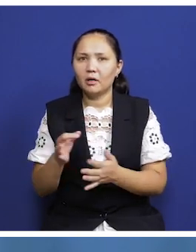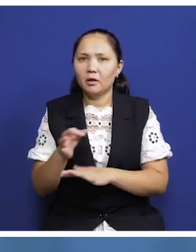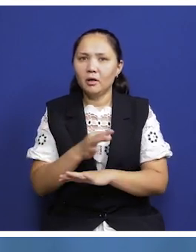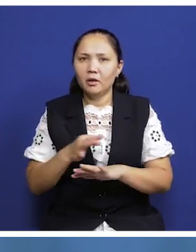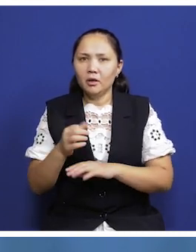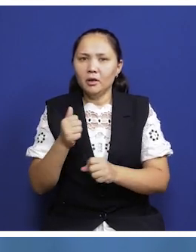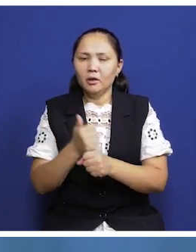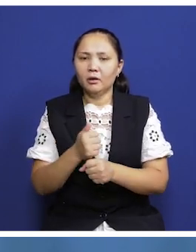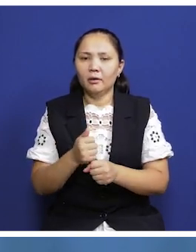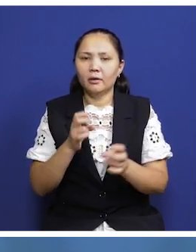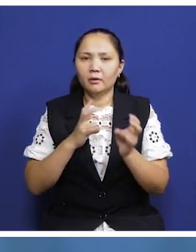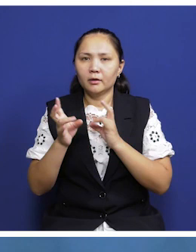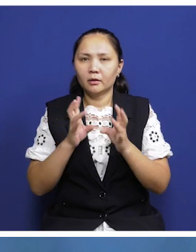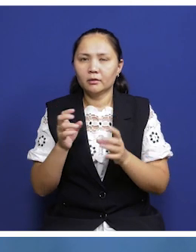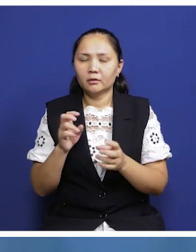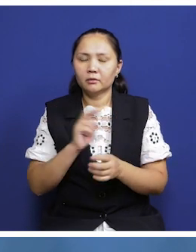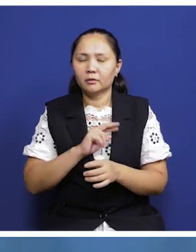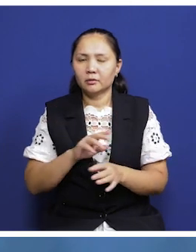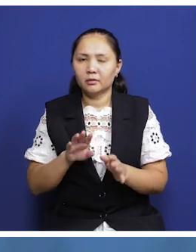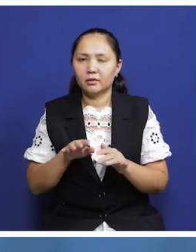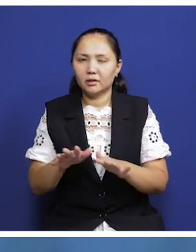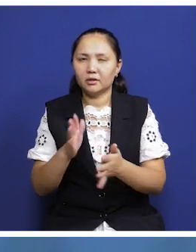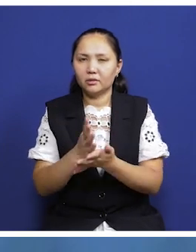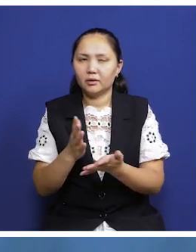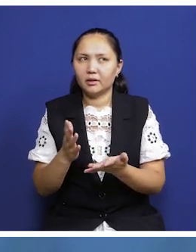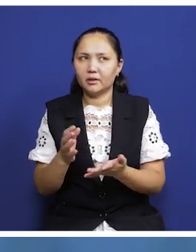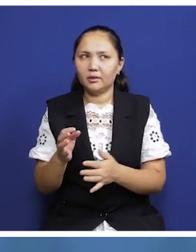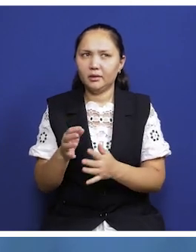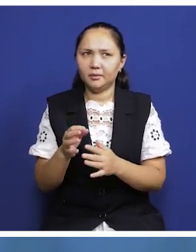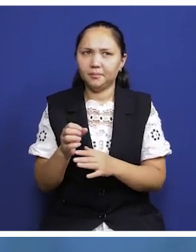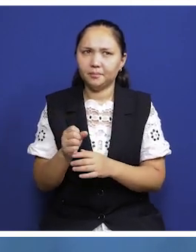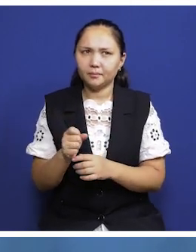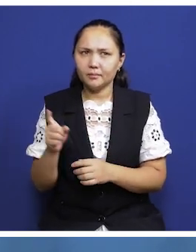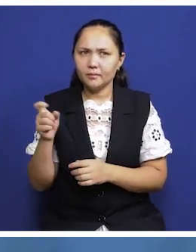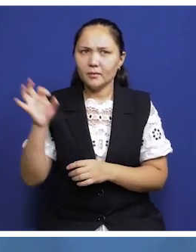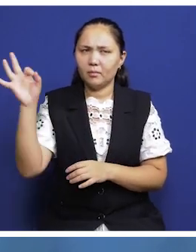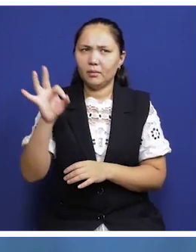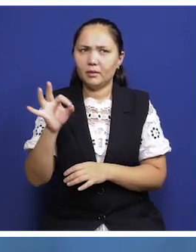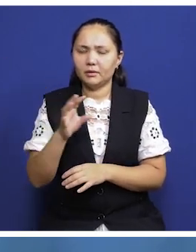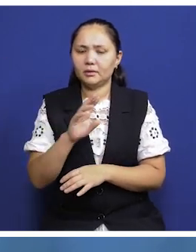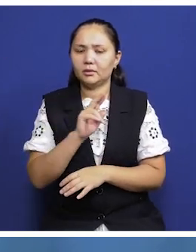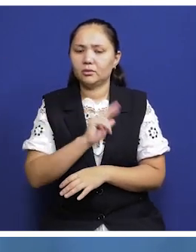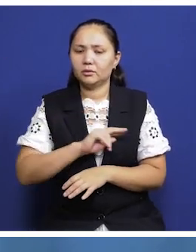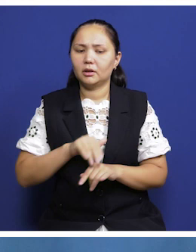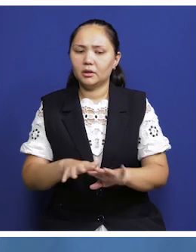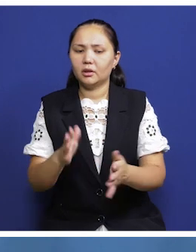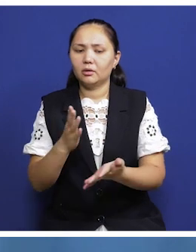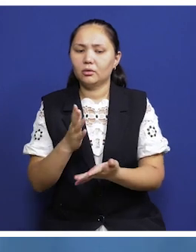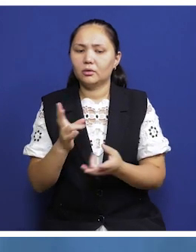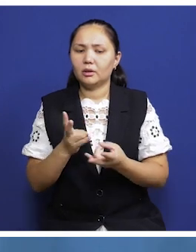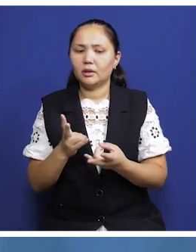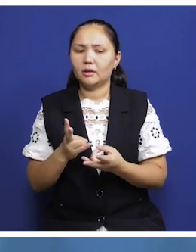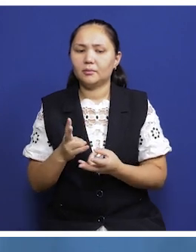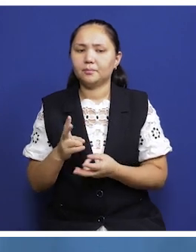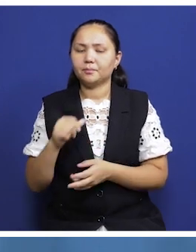сіздер түсіндіру жұмыстарын жүргізу керексіздер. Абонирование бәрін 100% жасау керекпіз. Себебі жылдан жылға бізде көмірмен де проблема болып бара